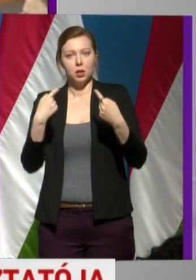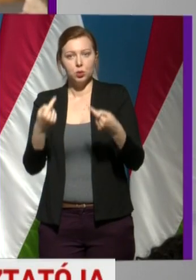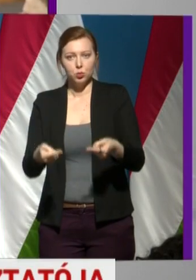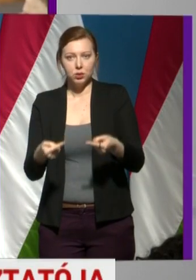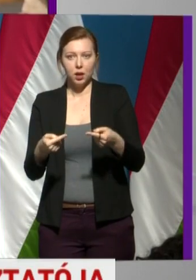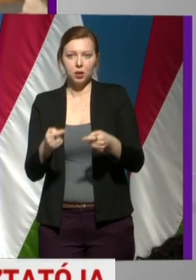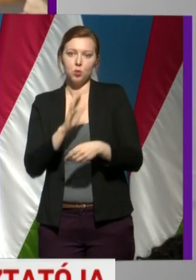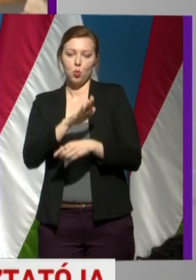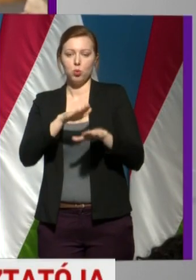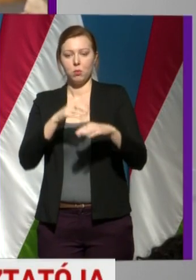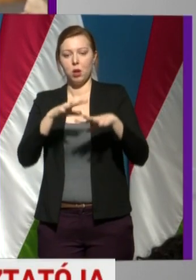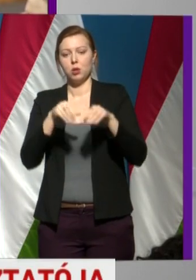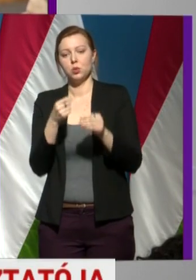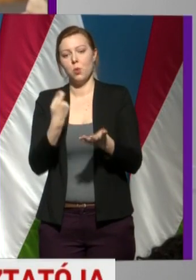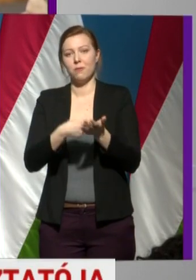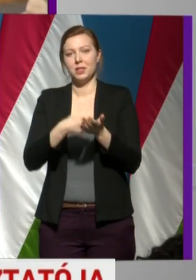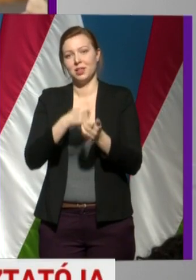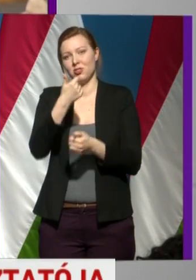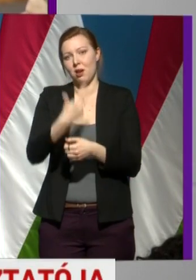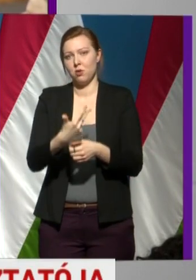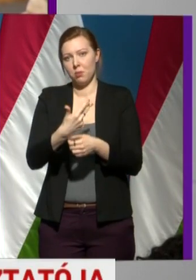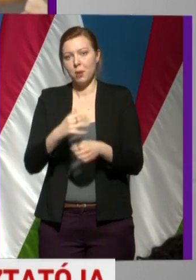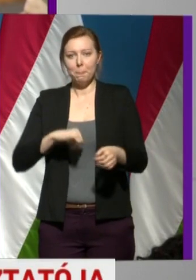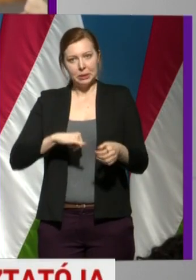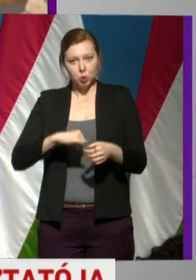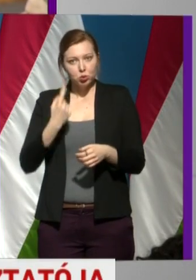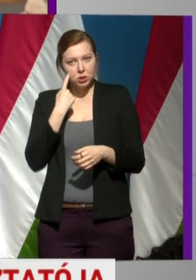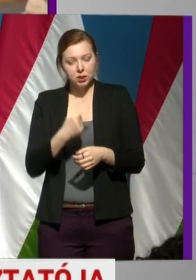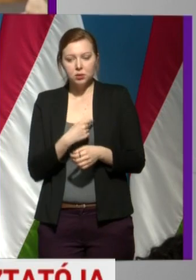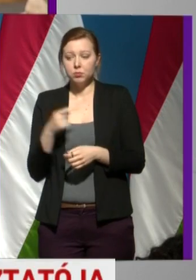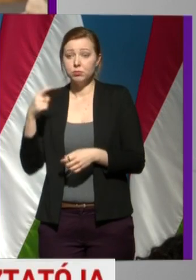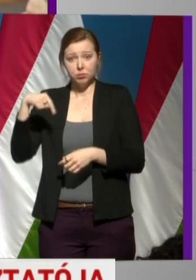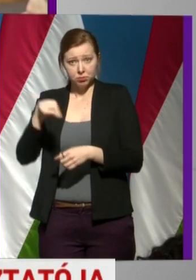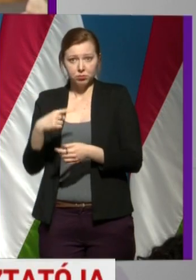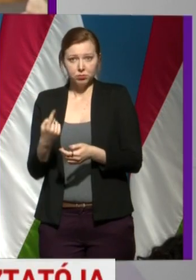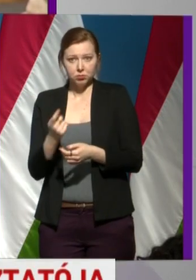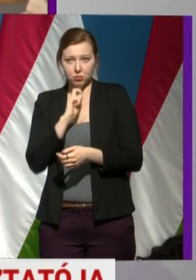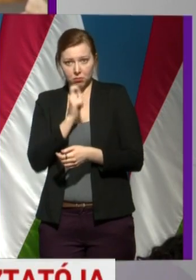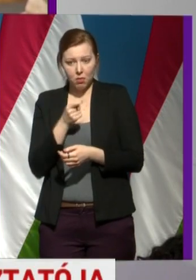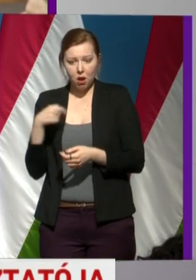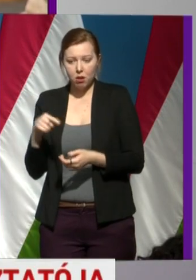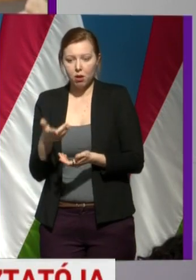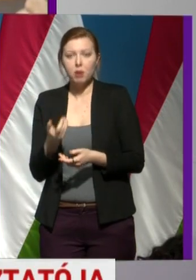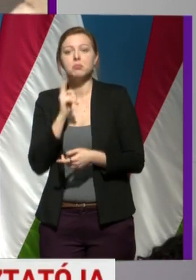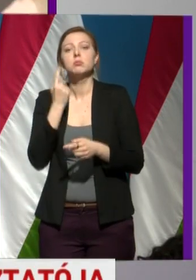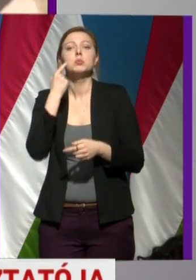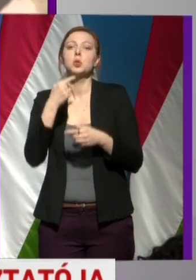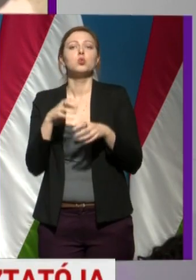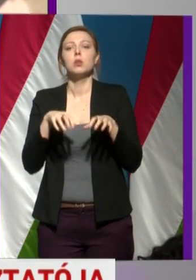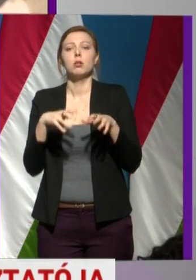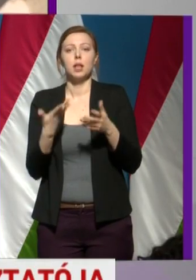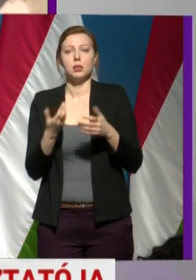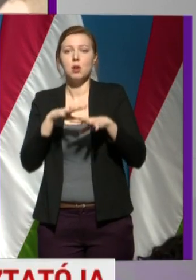a otthon maradt szülő fizetésének az 1/3-át biztosítják. Önök ilyen esetben mit tudnak nyújtani